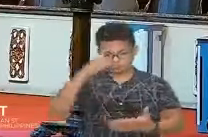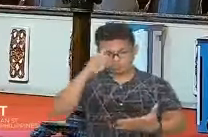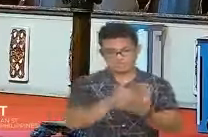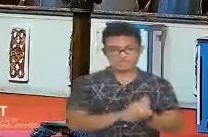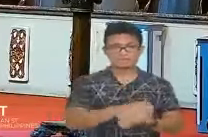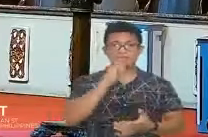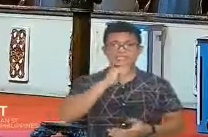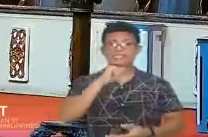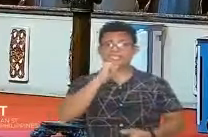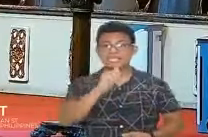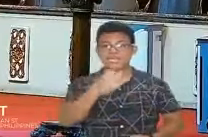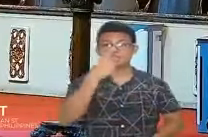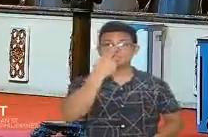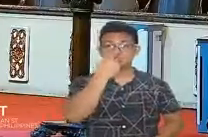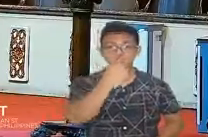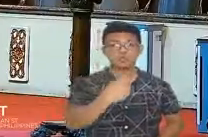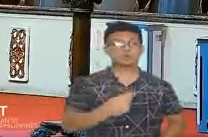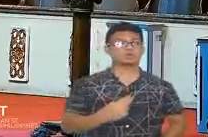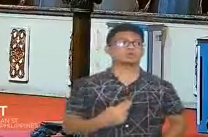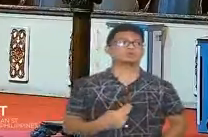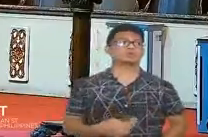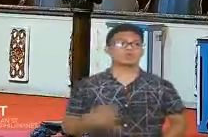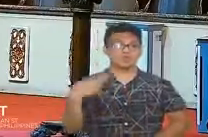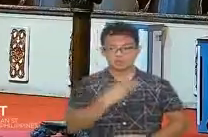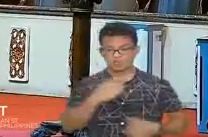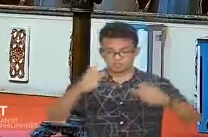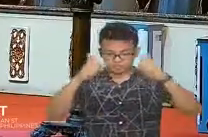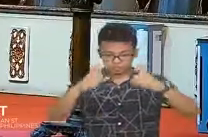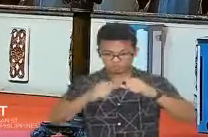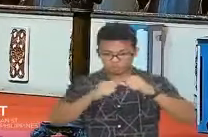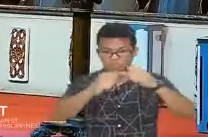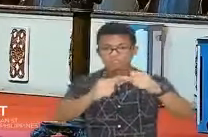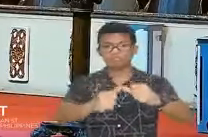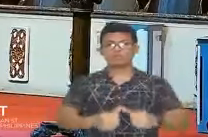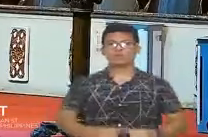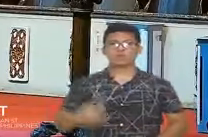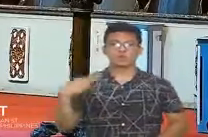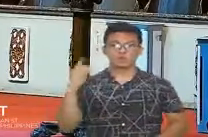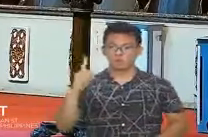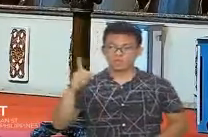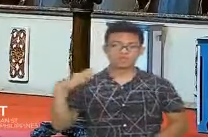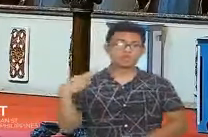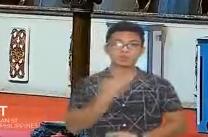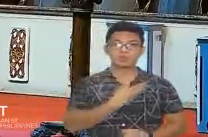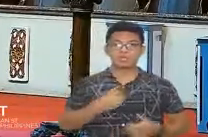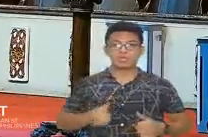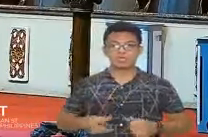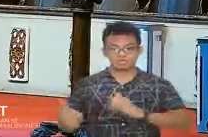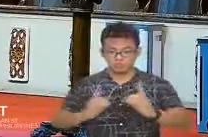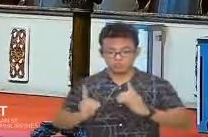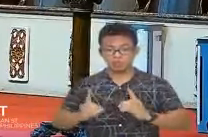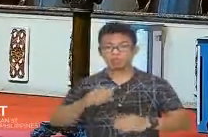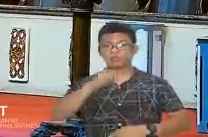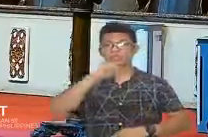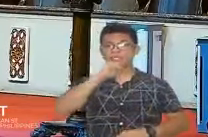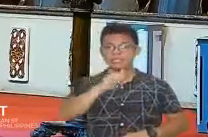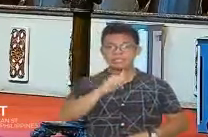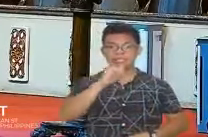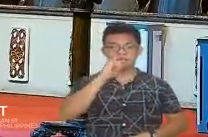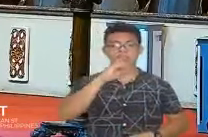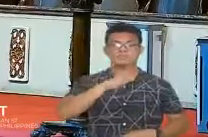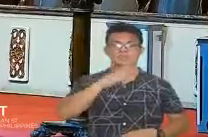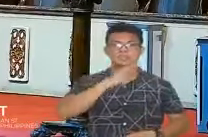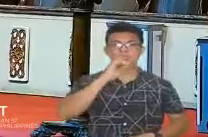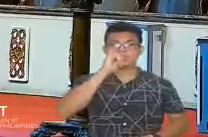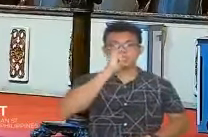Wata magtumutumo. Why post nga ni ata din nga magtumutumo? Si Brother Rafi mag-lead og singing nga, Brad, tumutumo na